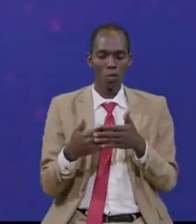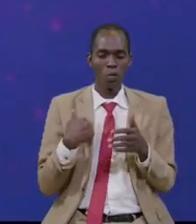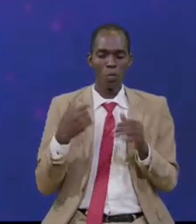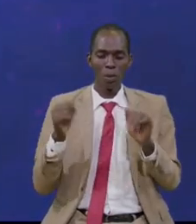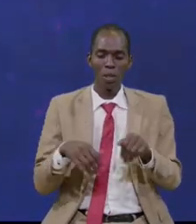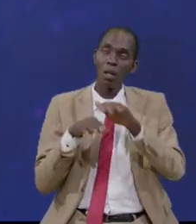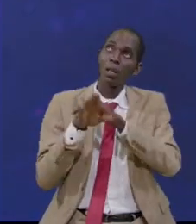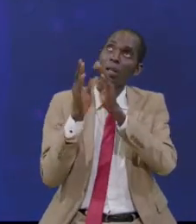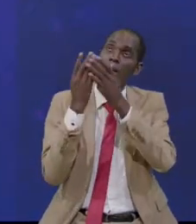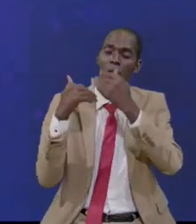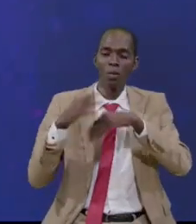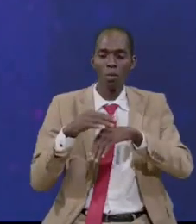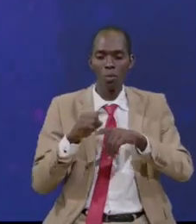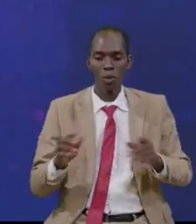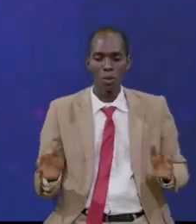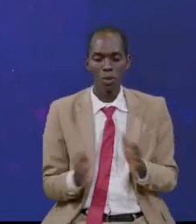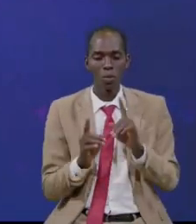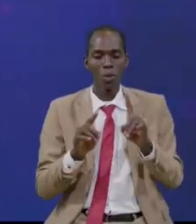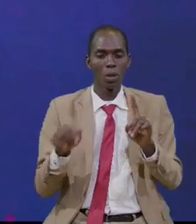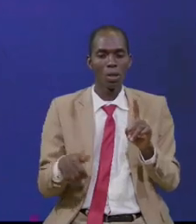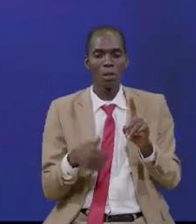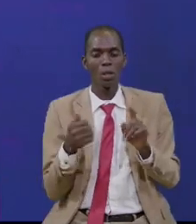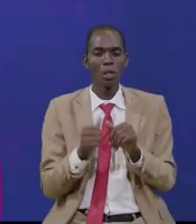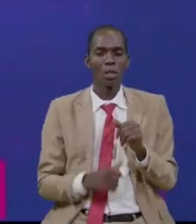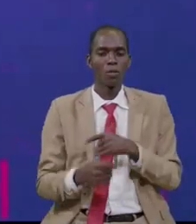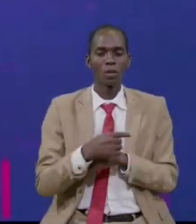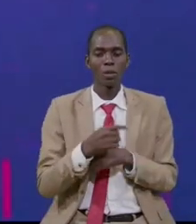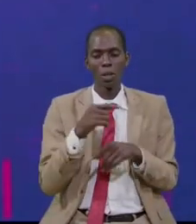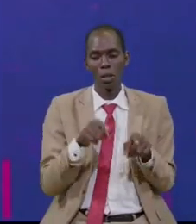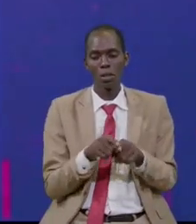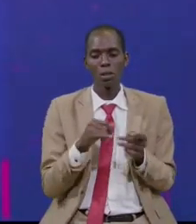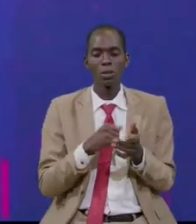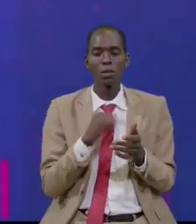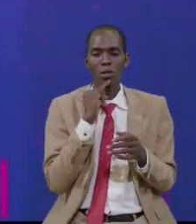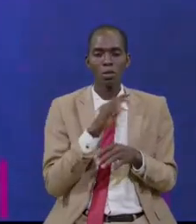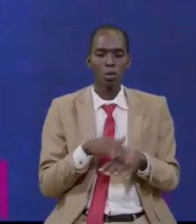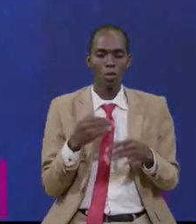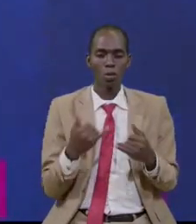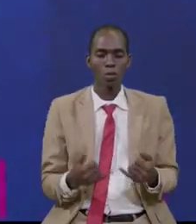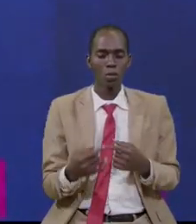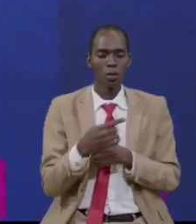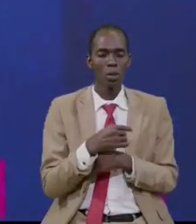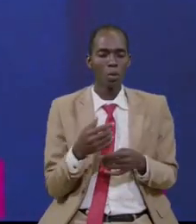ciel. Exhortez-vous les uns les autres chaque jour pour de peur.